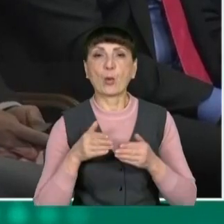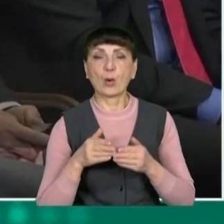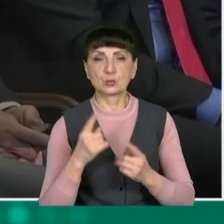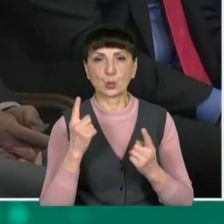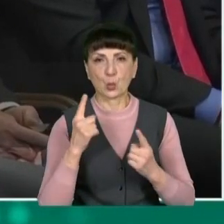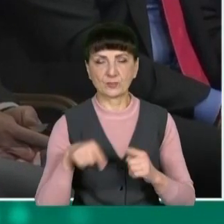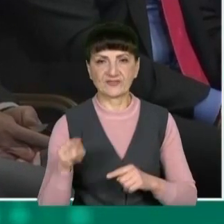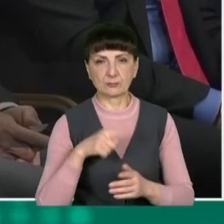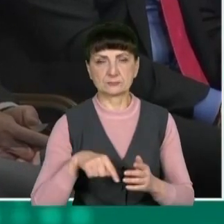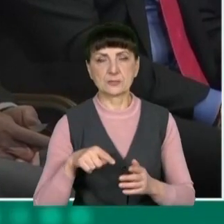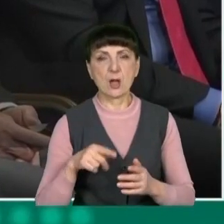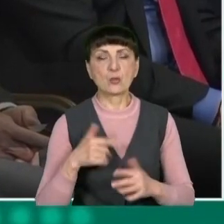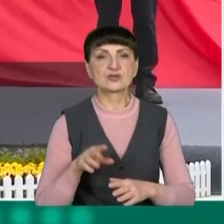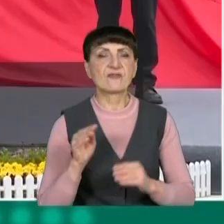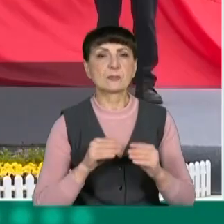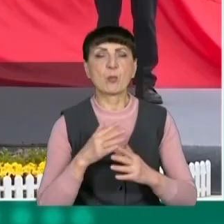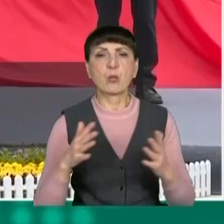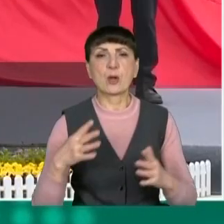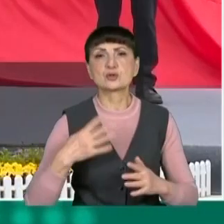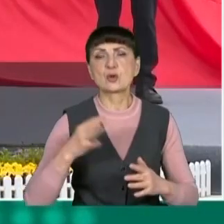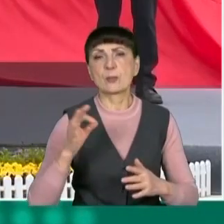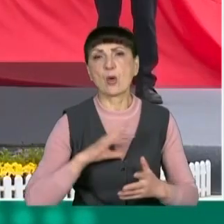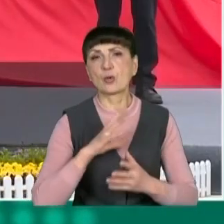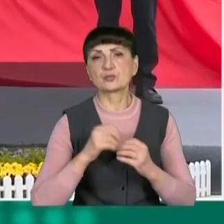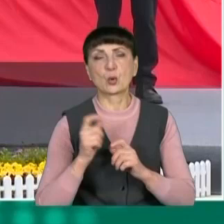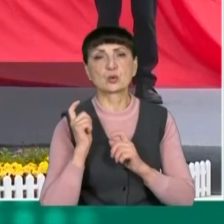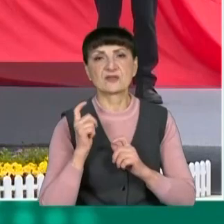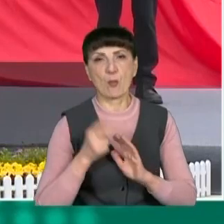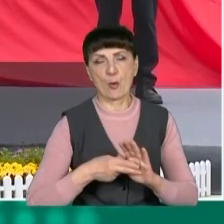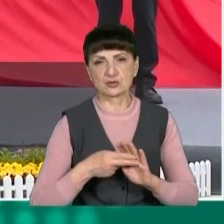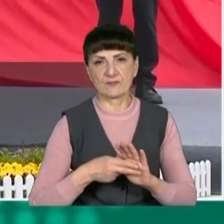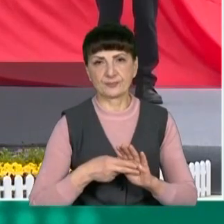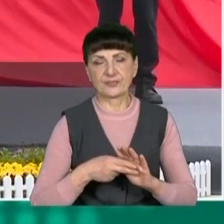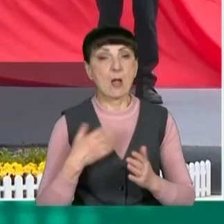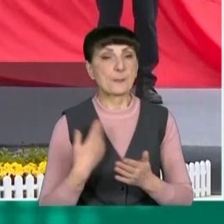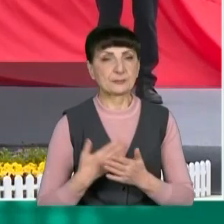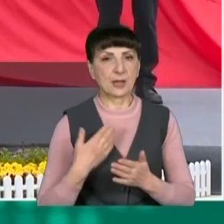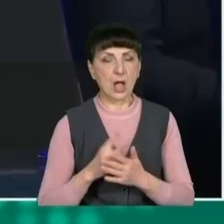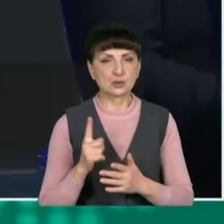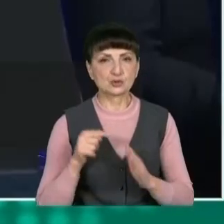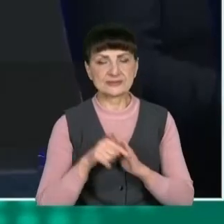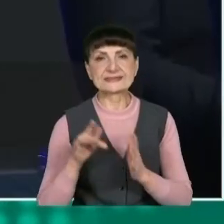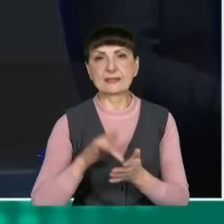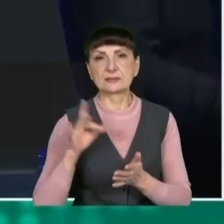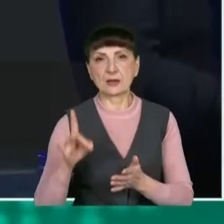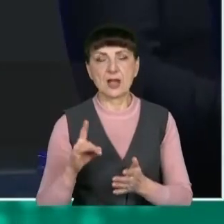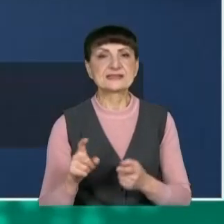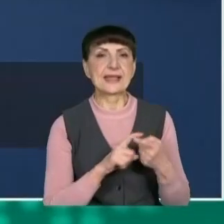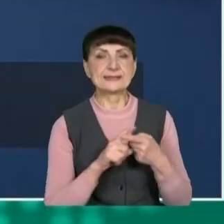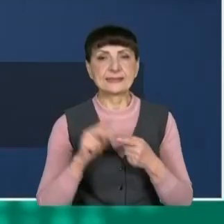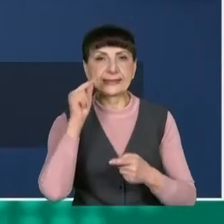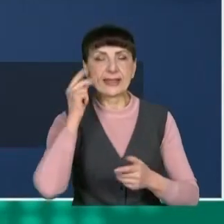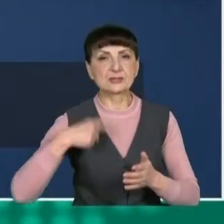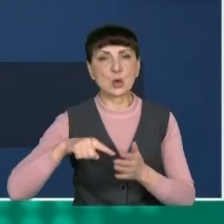стране. Здесь формируется около 40% от общего объема грузовых поездов. Предполагается, что логистический центр соединит китайский